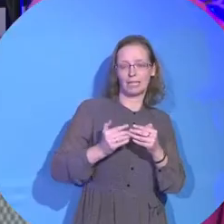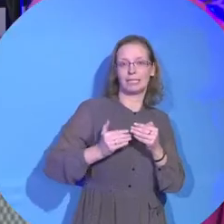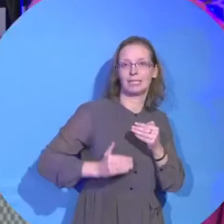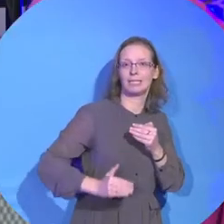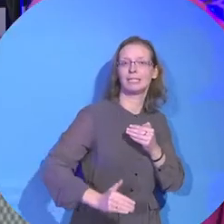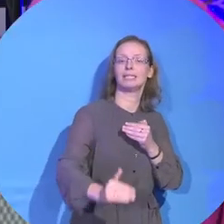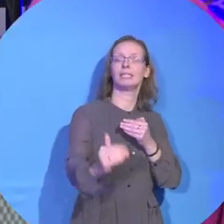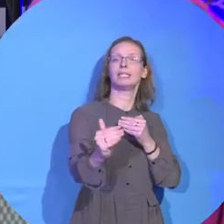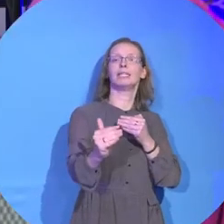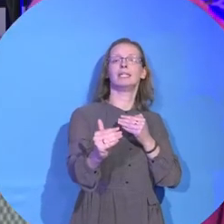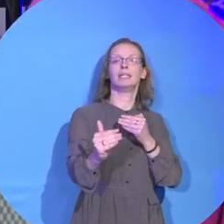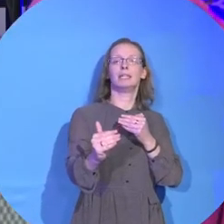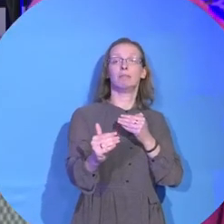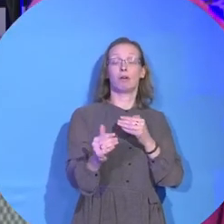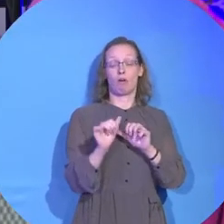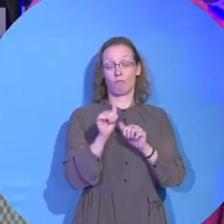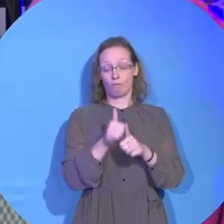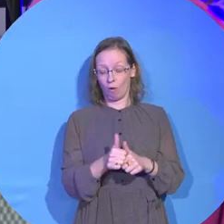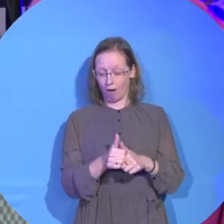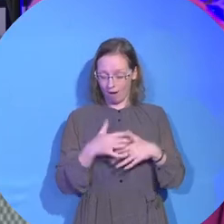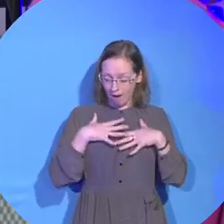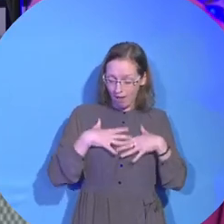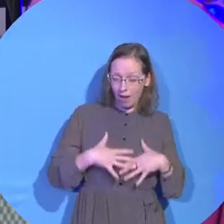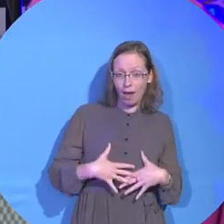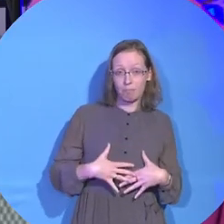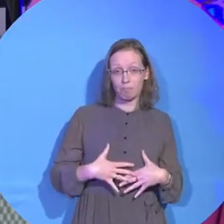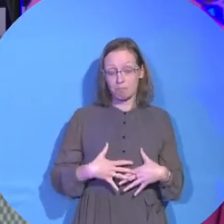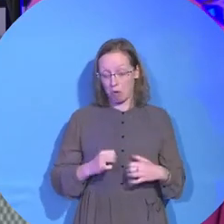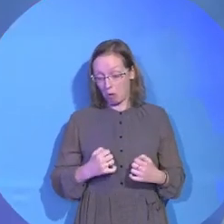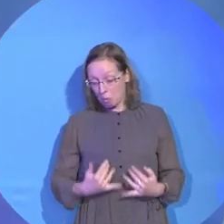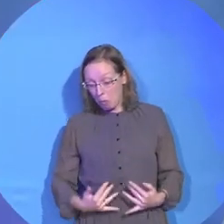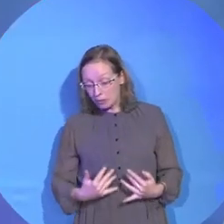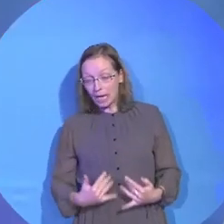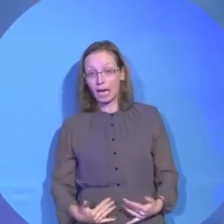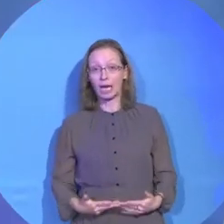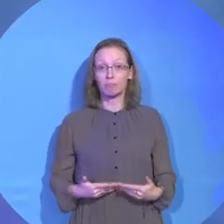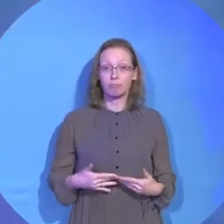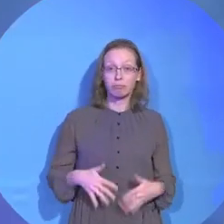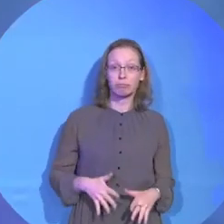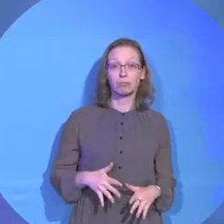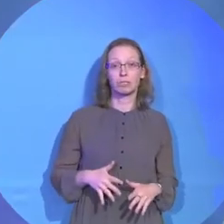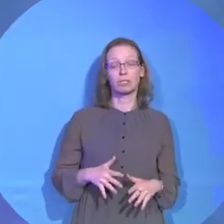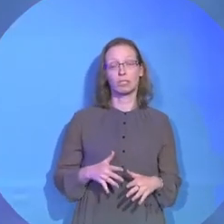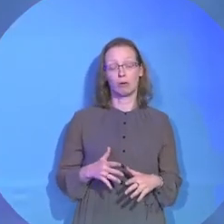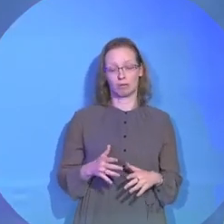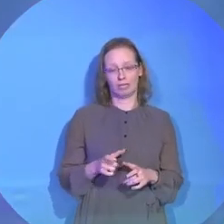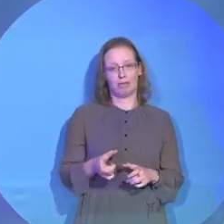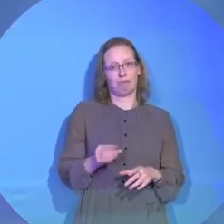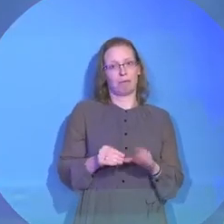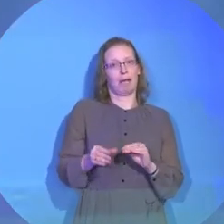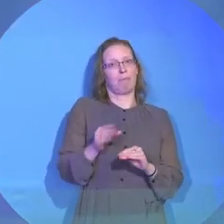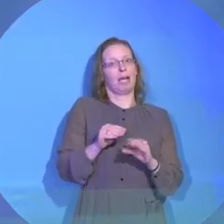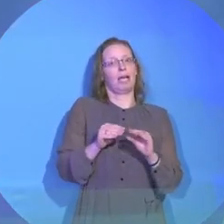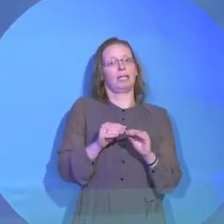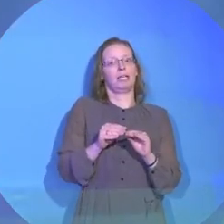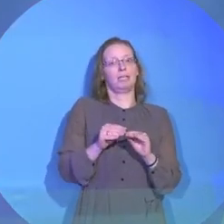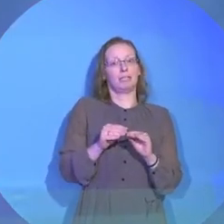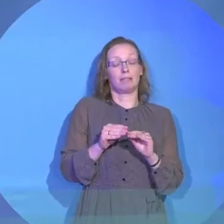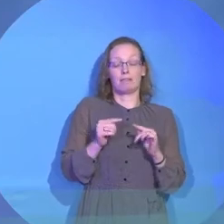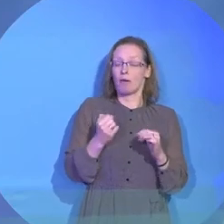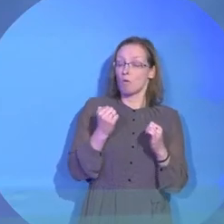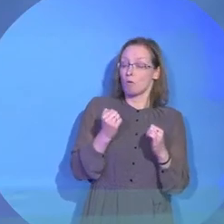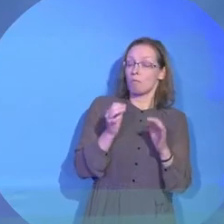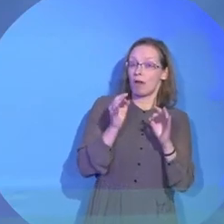van de vrouw, mogelijke bloedingen of andere complicaties die kunnen optreden. Dus wij vinden het daarom ook zeer belangrijk dat het ook onder goede medische